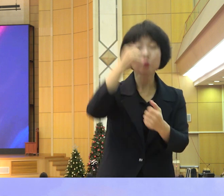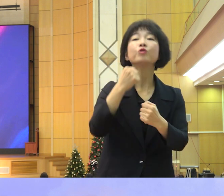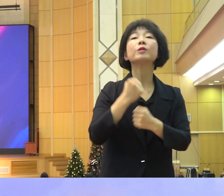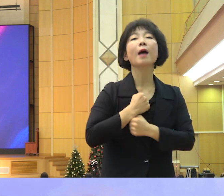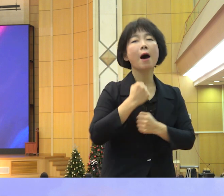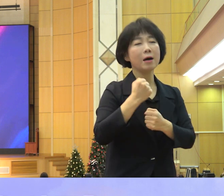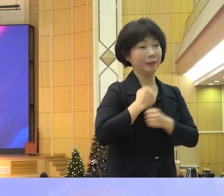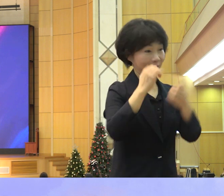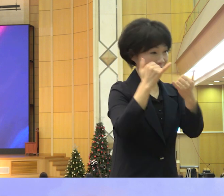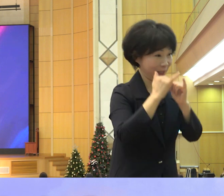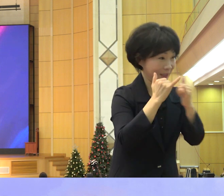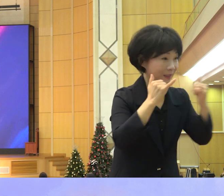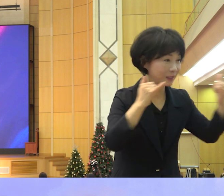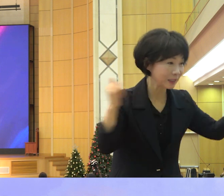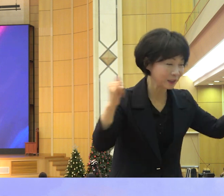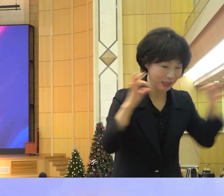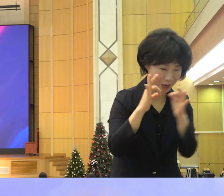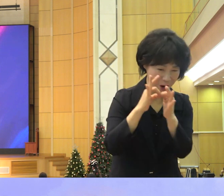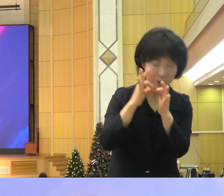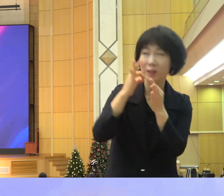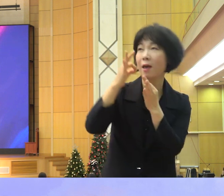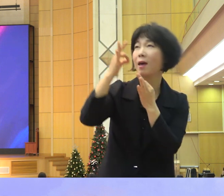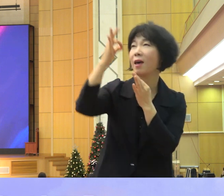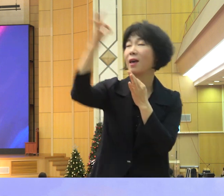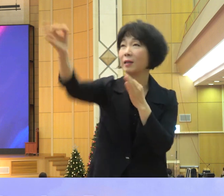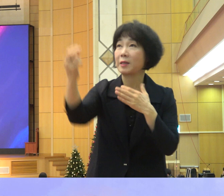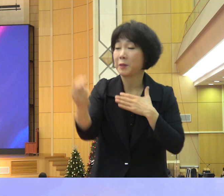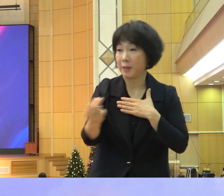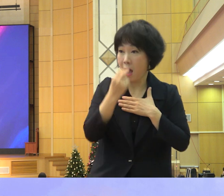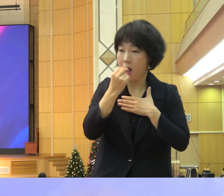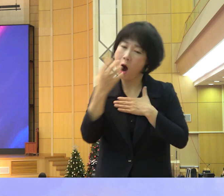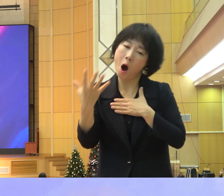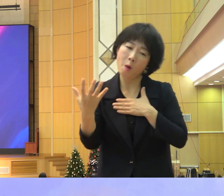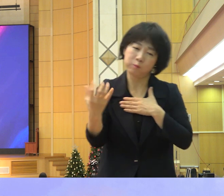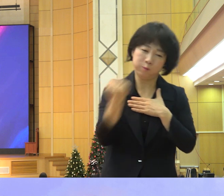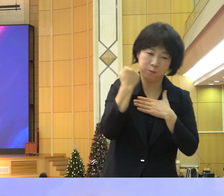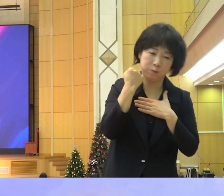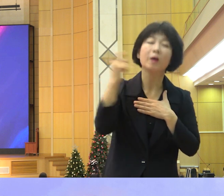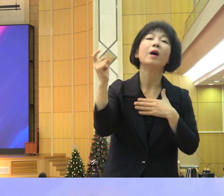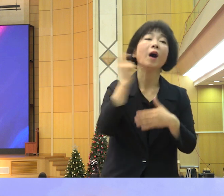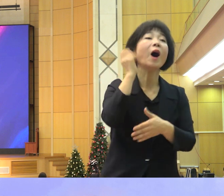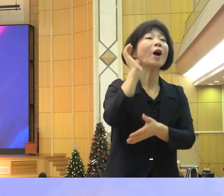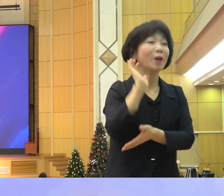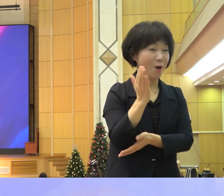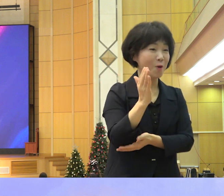승천한 군사들은 영생을 얻으며